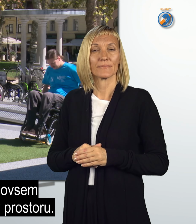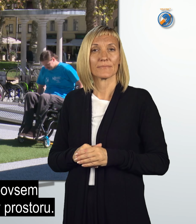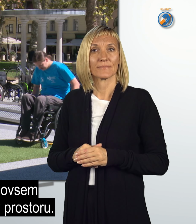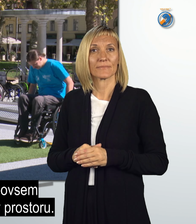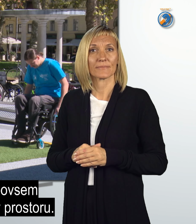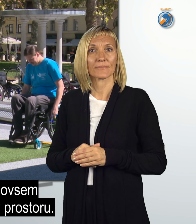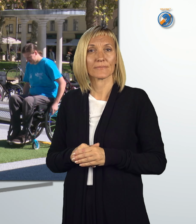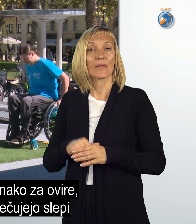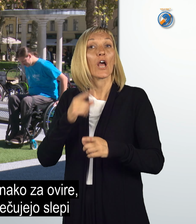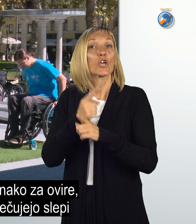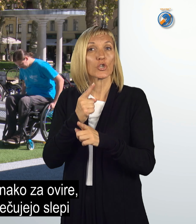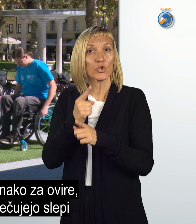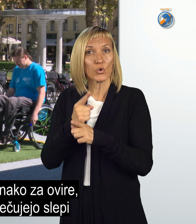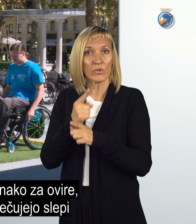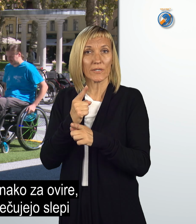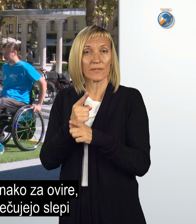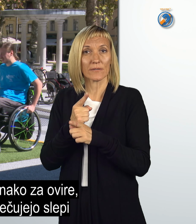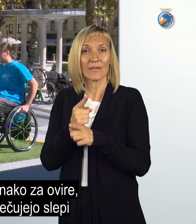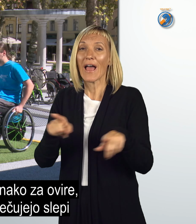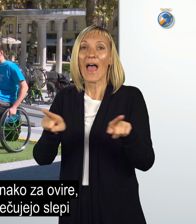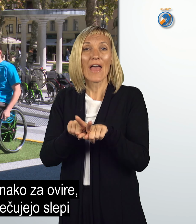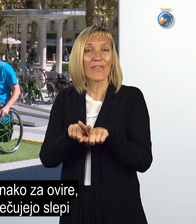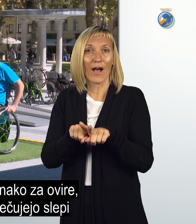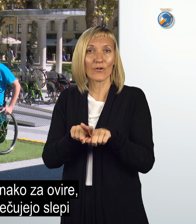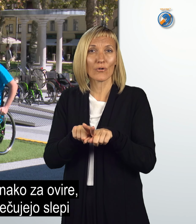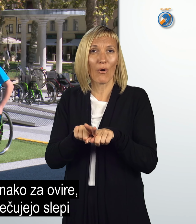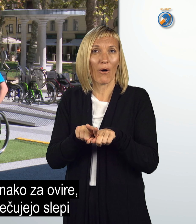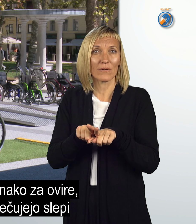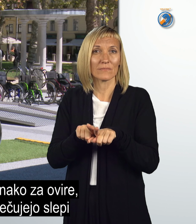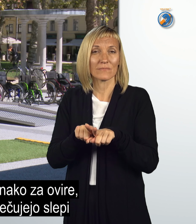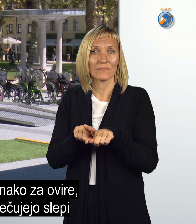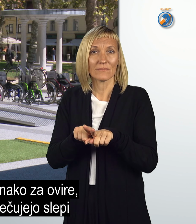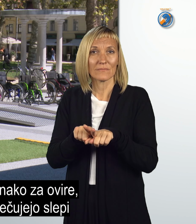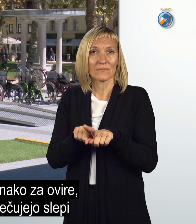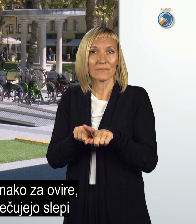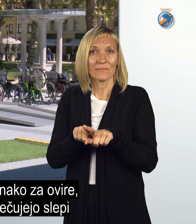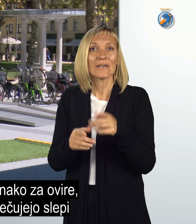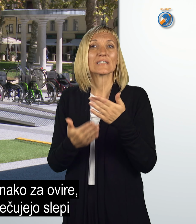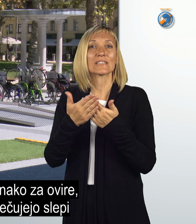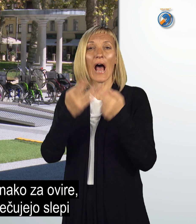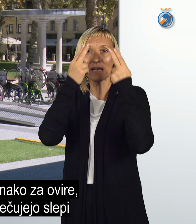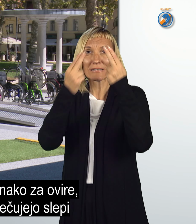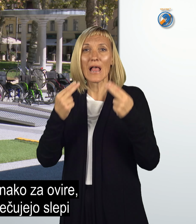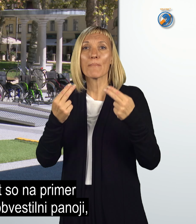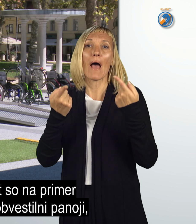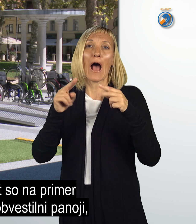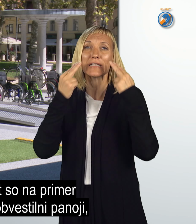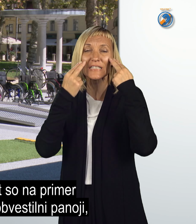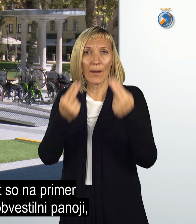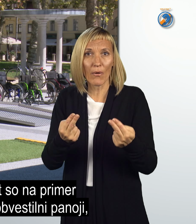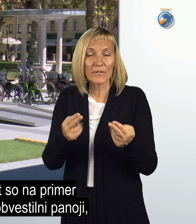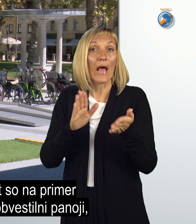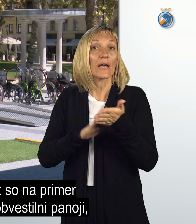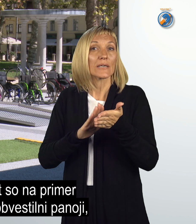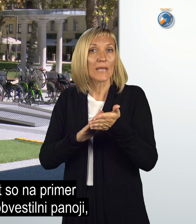prostoru. Prav tako je enako velja za ovire, s katerimi se srečujejo slepi in slabovidni, kot